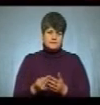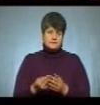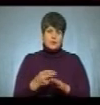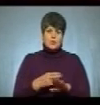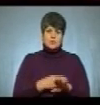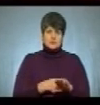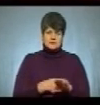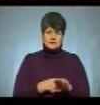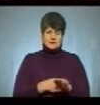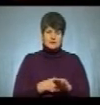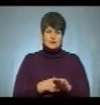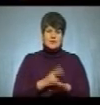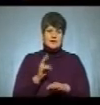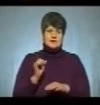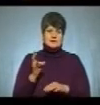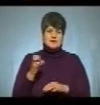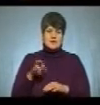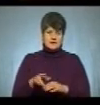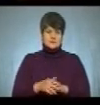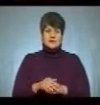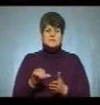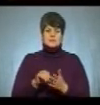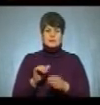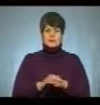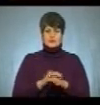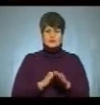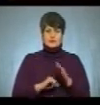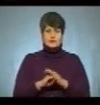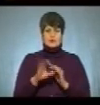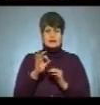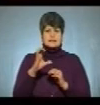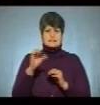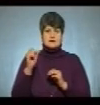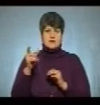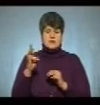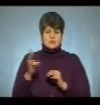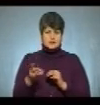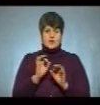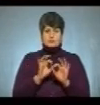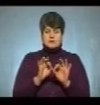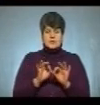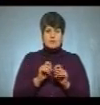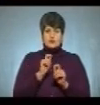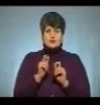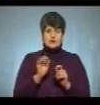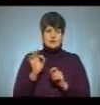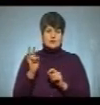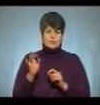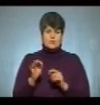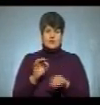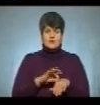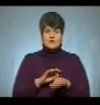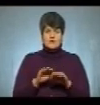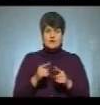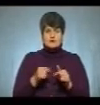носки і вся канцелярія. Представник благодійного фонду Олег Саган розповідає, подарунки для онкохворих дітей